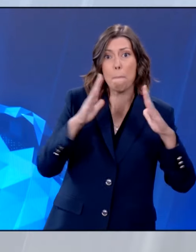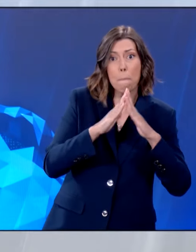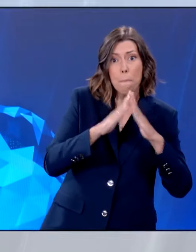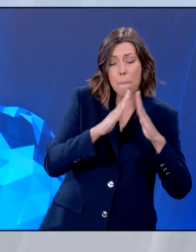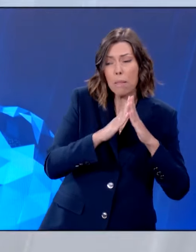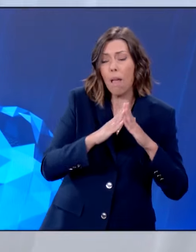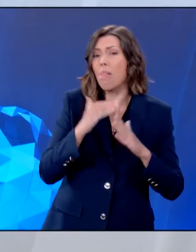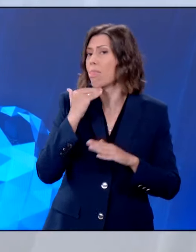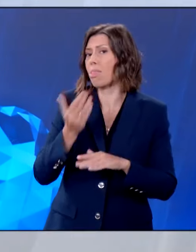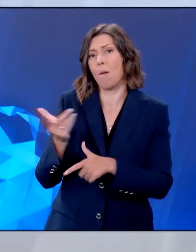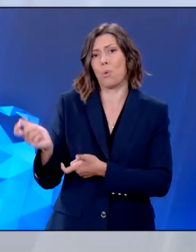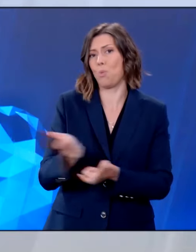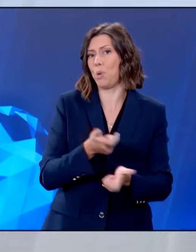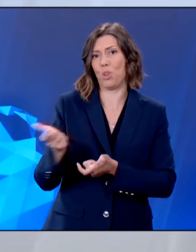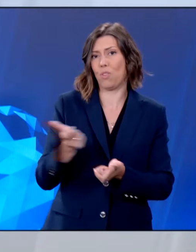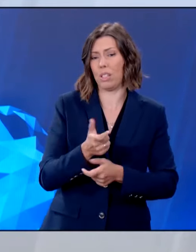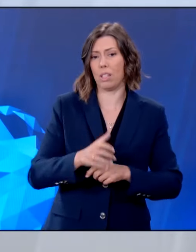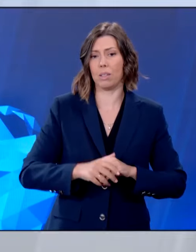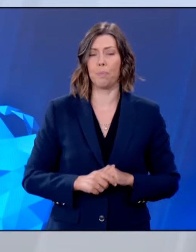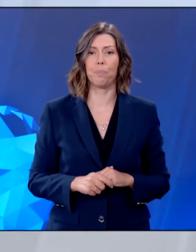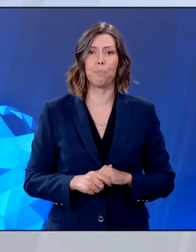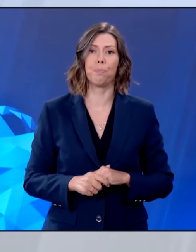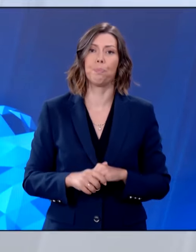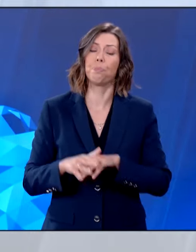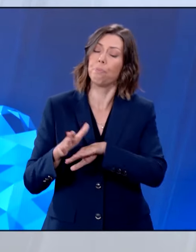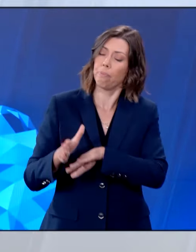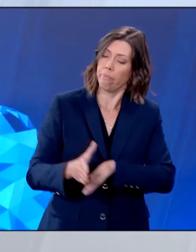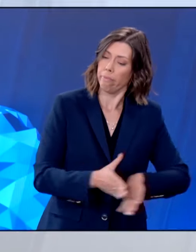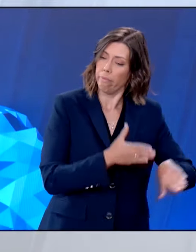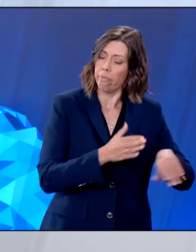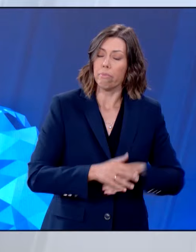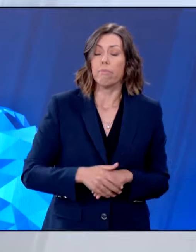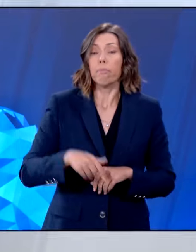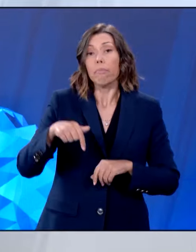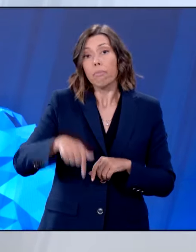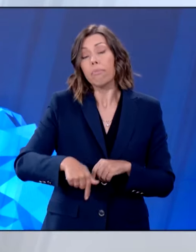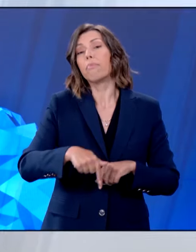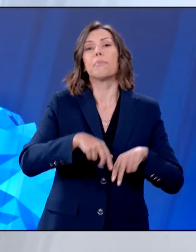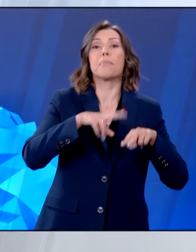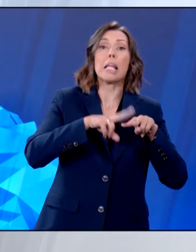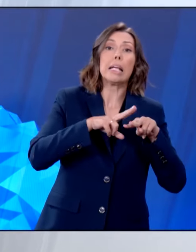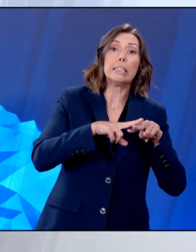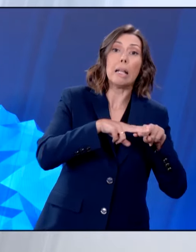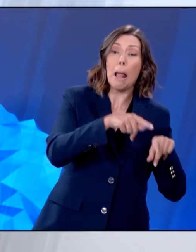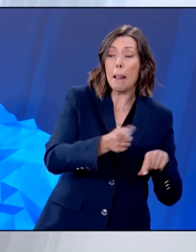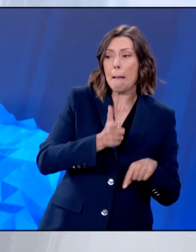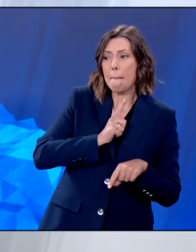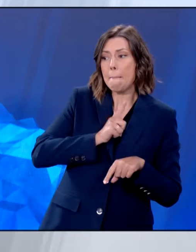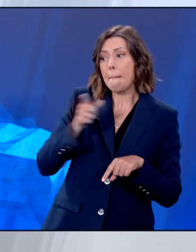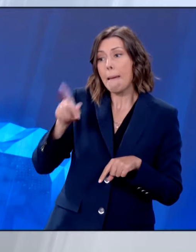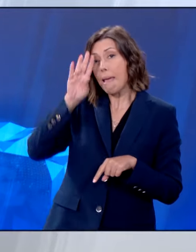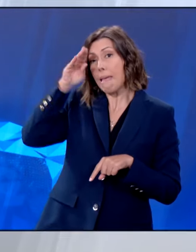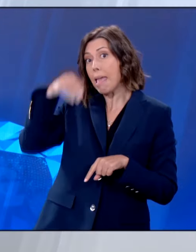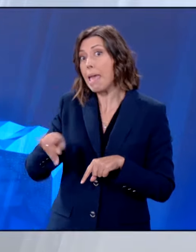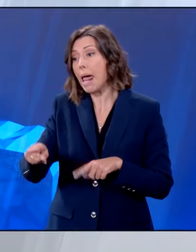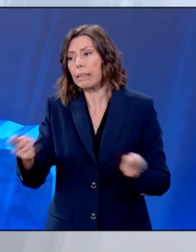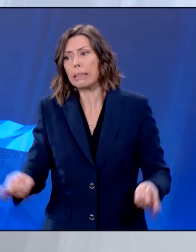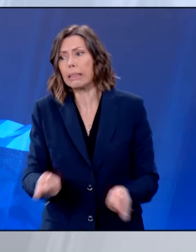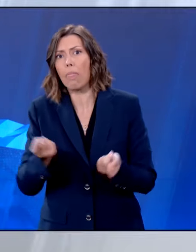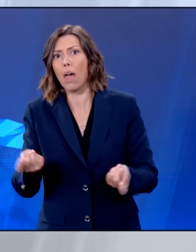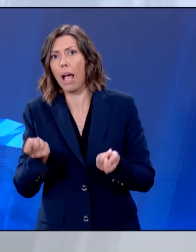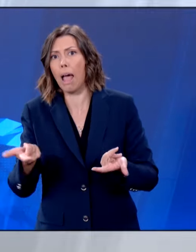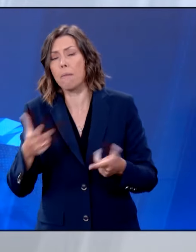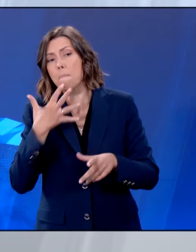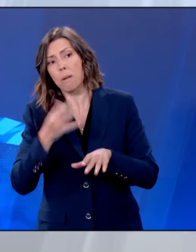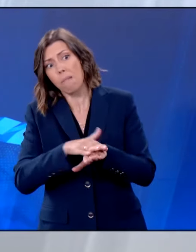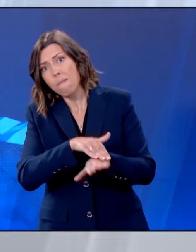οργανισμό. Ενώ το Ισραήλ προετοιμάζεται για την απάντηση του Ιράν στον θάνατο του ηγέτη της Χαμάς, Ισμαήλ Χανίγια, από τις